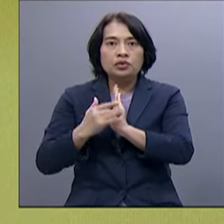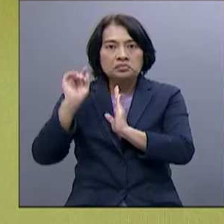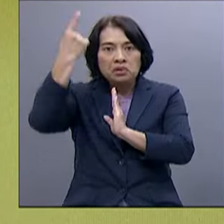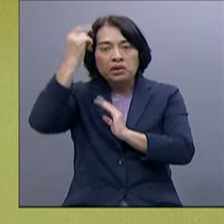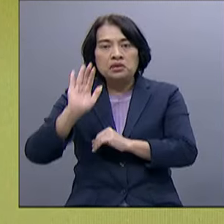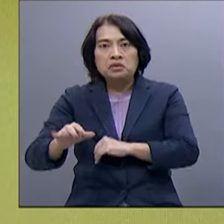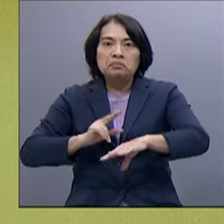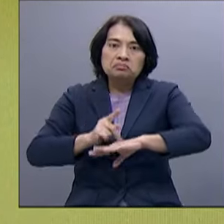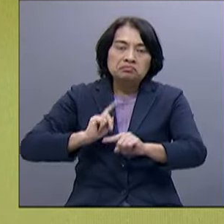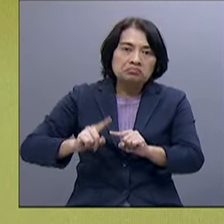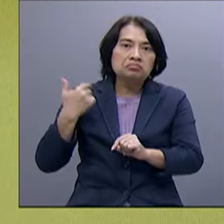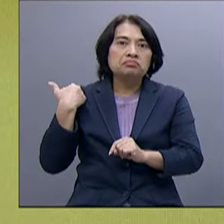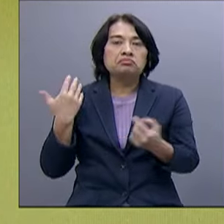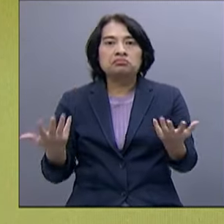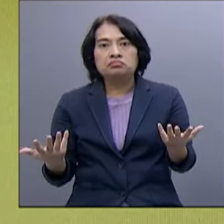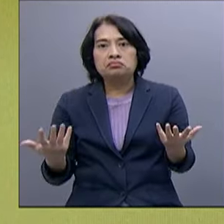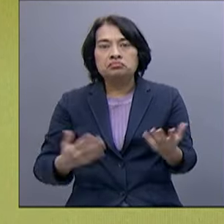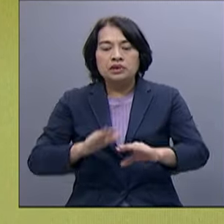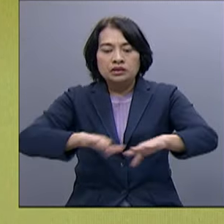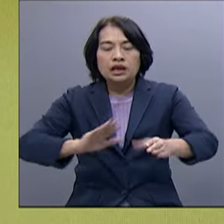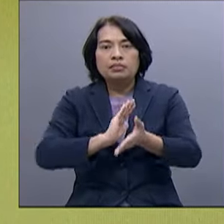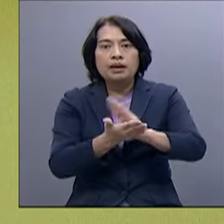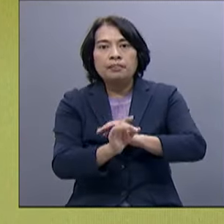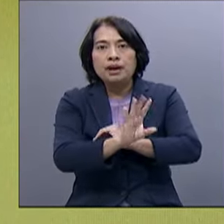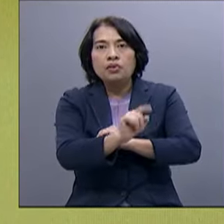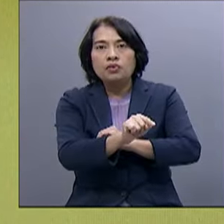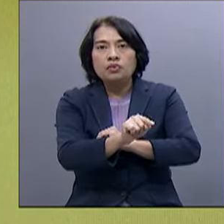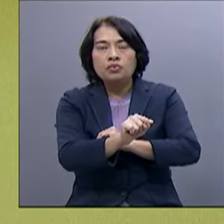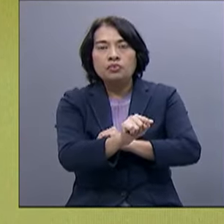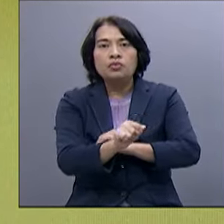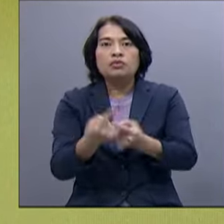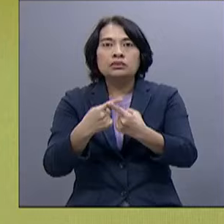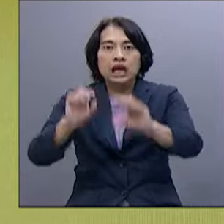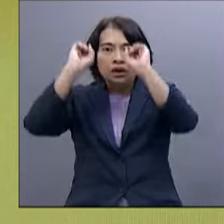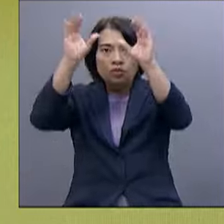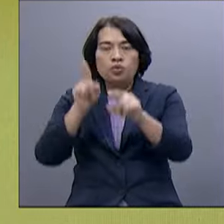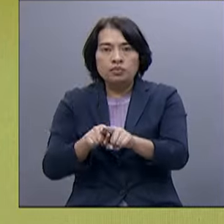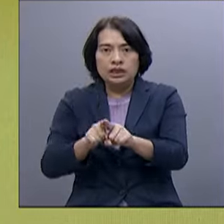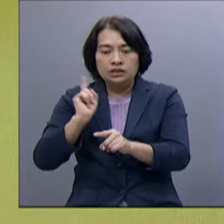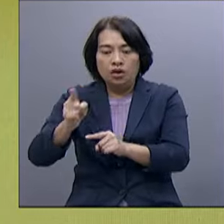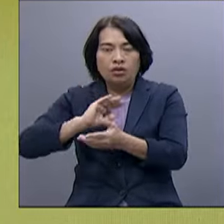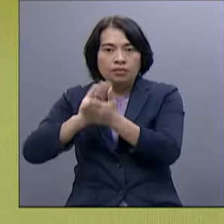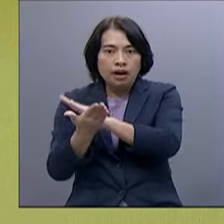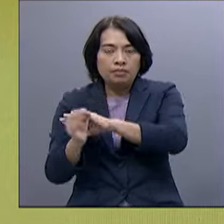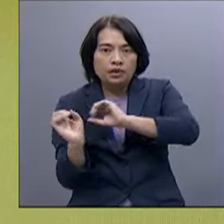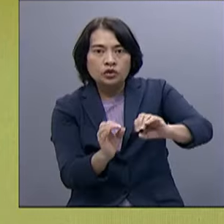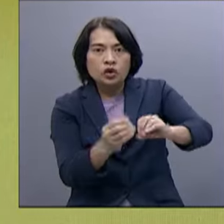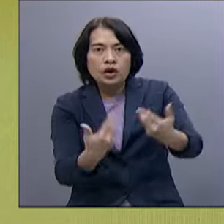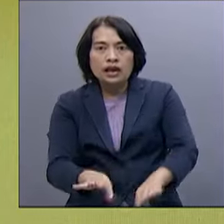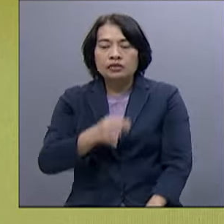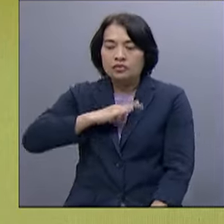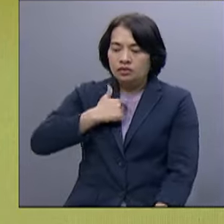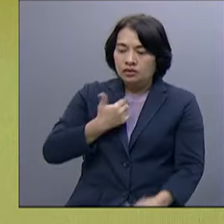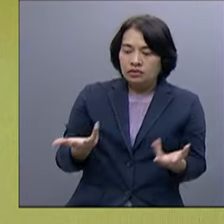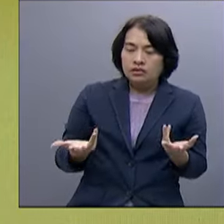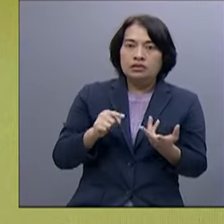องมีการปรับตัวเพราะถ้าหากว่าตัวของคุณครูเองเนี่ยไม่ได้มีการปรับตัวมันก็อย่างที่บอกไปสอนน้องไปอาจจะนอกจากเข้าไปอยู่ในศูนย์กล